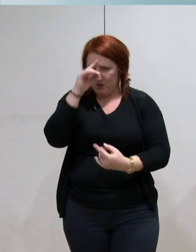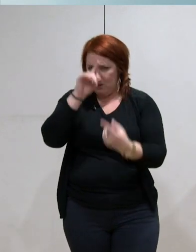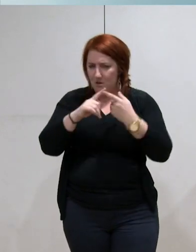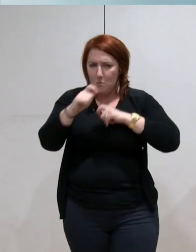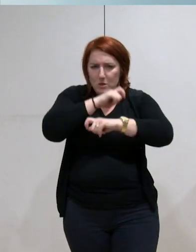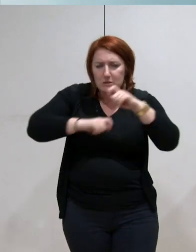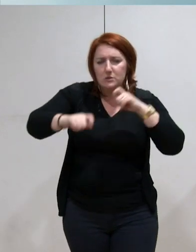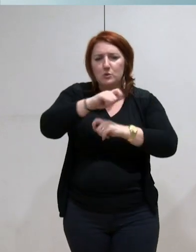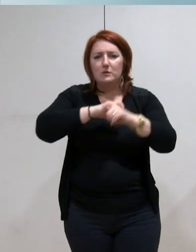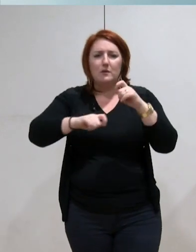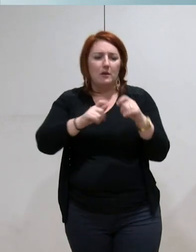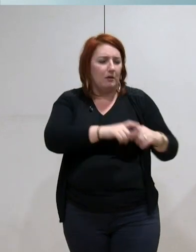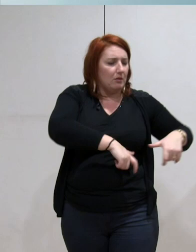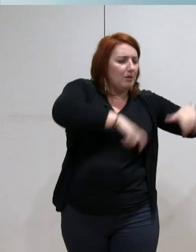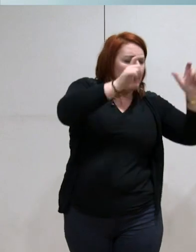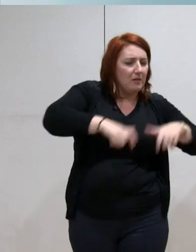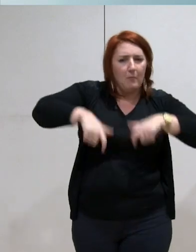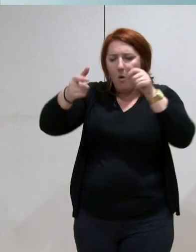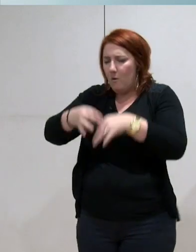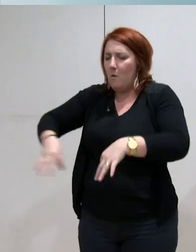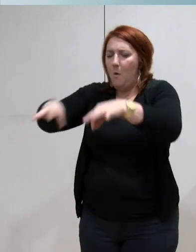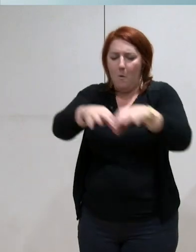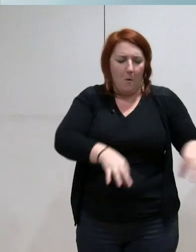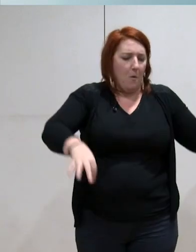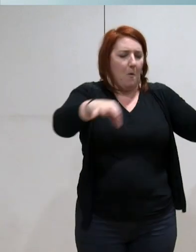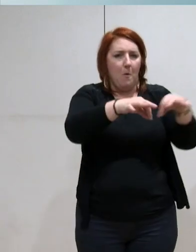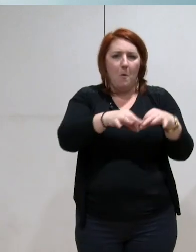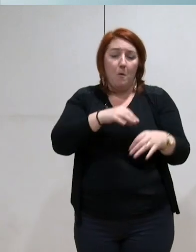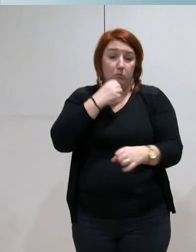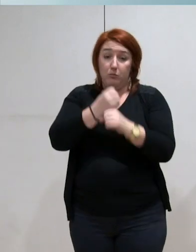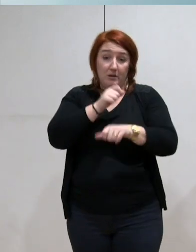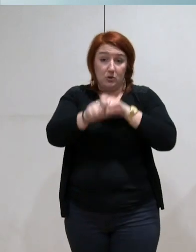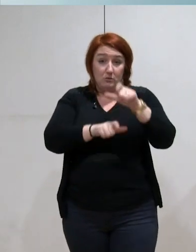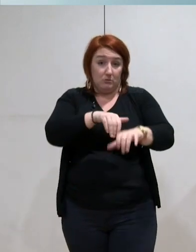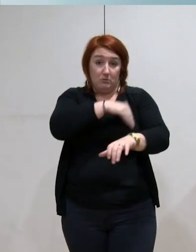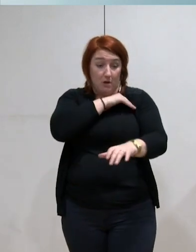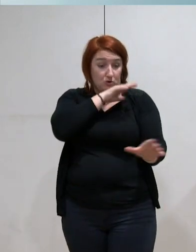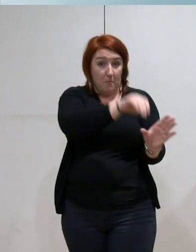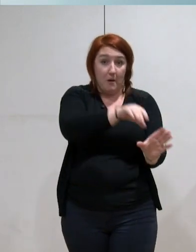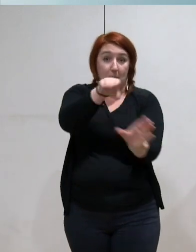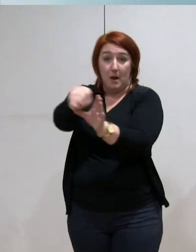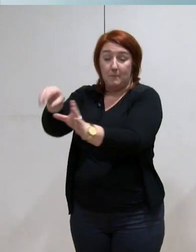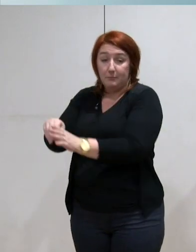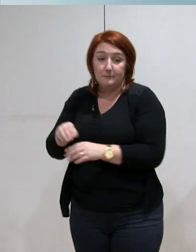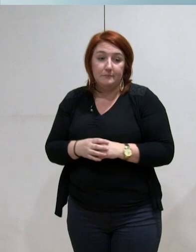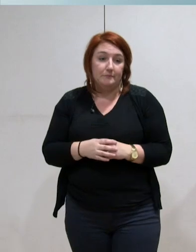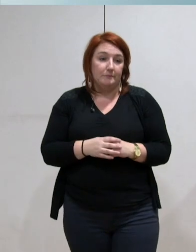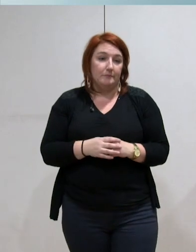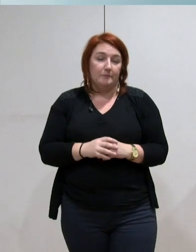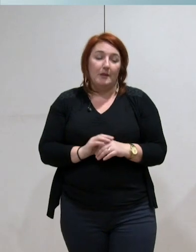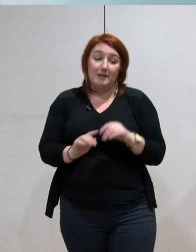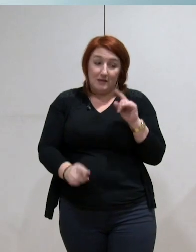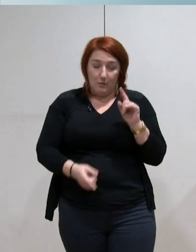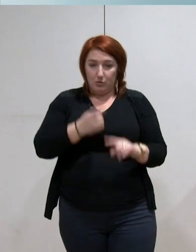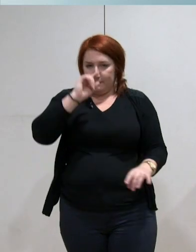différents locaux qui abritent nos agents et c'est effectivement une une réponse et une prise de conscience importante pour